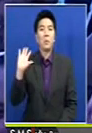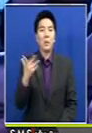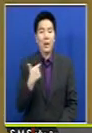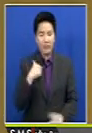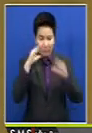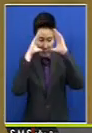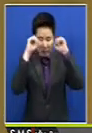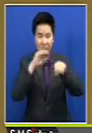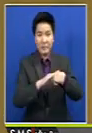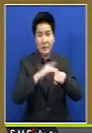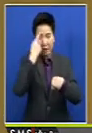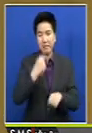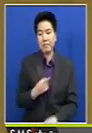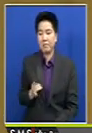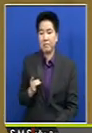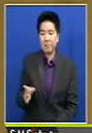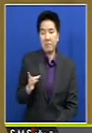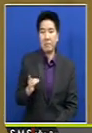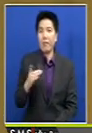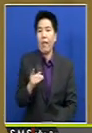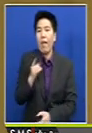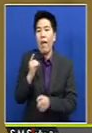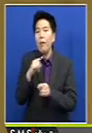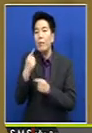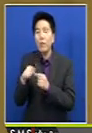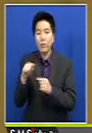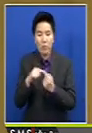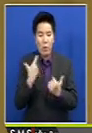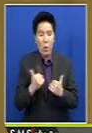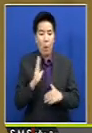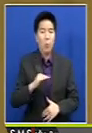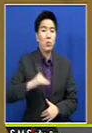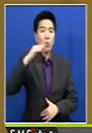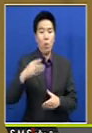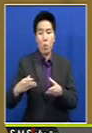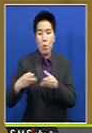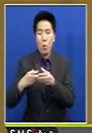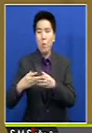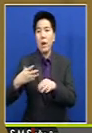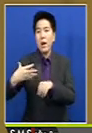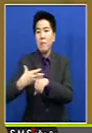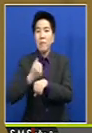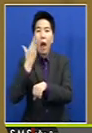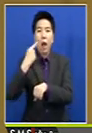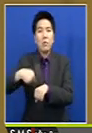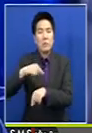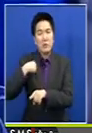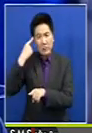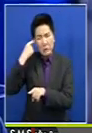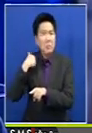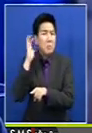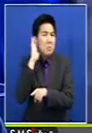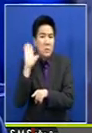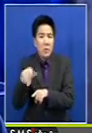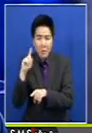ธานาธิบดีบารักโอบามาแซวนะคะเมื่อนายโอบามาบอกว่าผู้หลักผู้ใหญ่ในพรรครีพับลิกันคงไม่อยากเชื่อว่าโดนัลด์ทรัมป์มีโอกาส